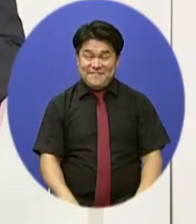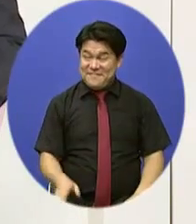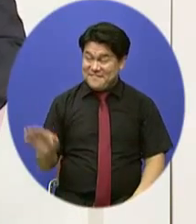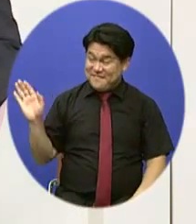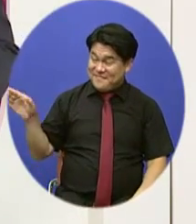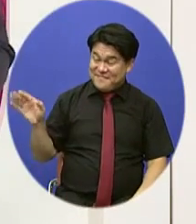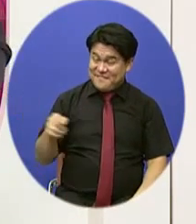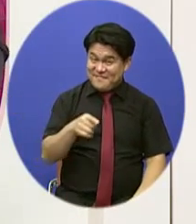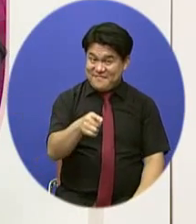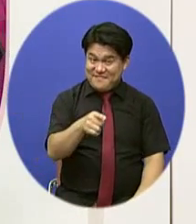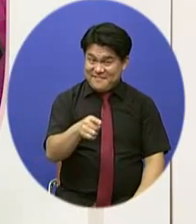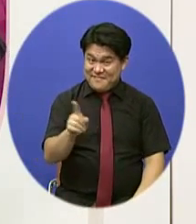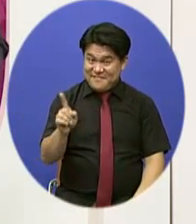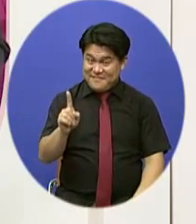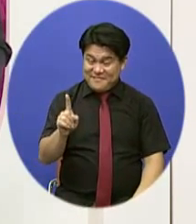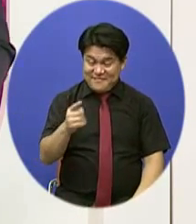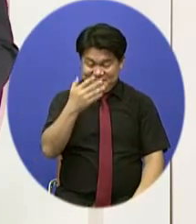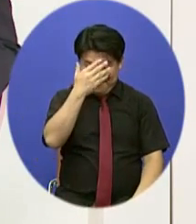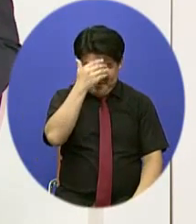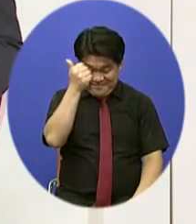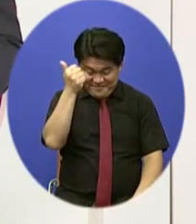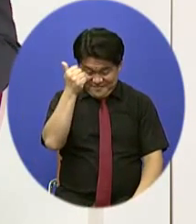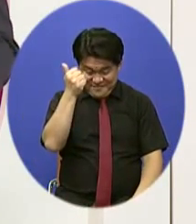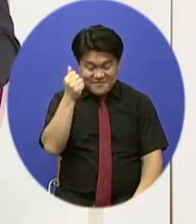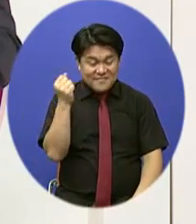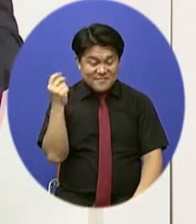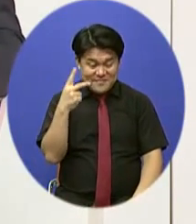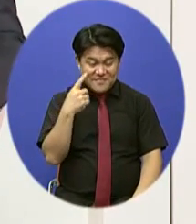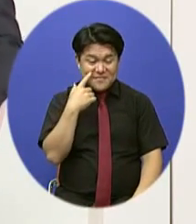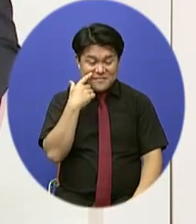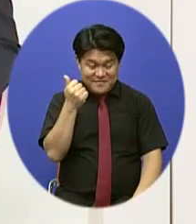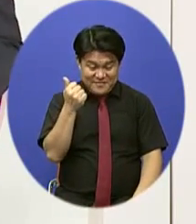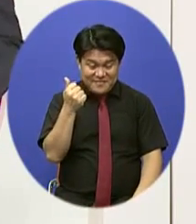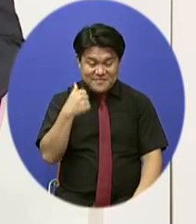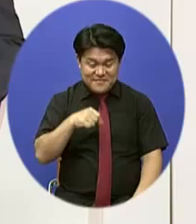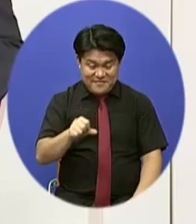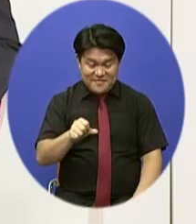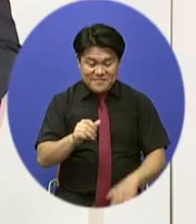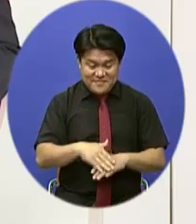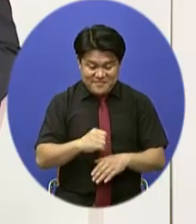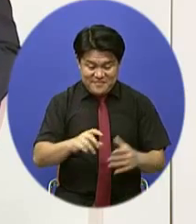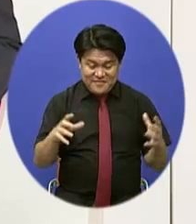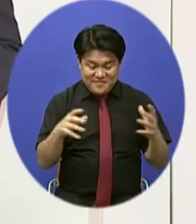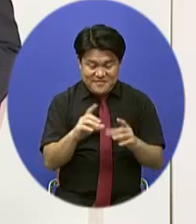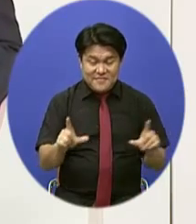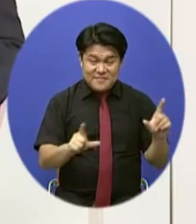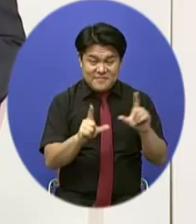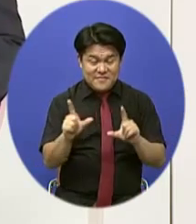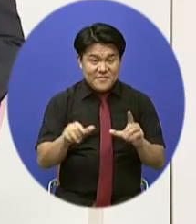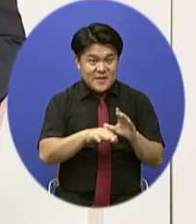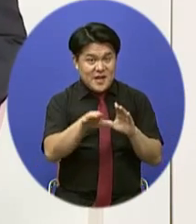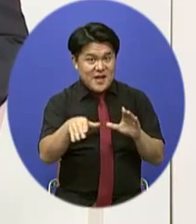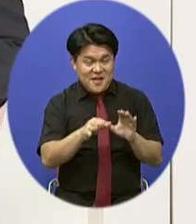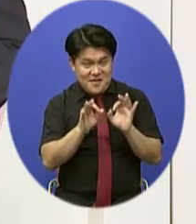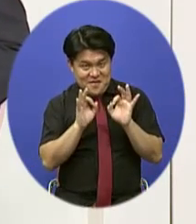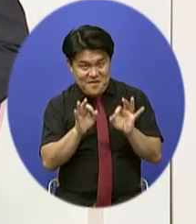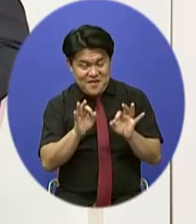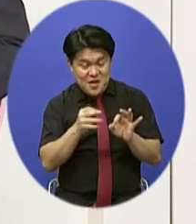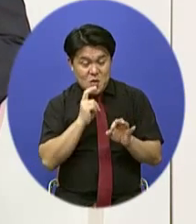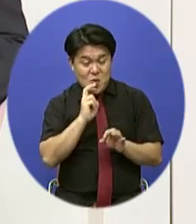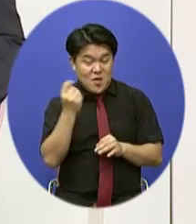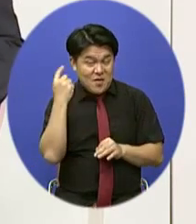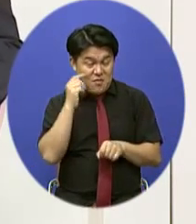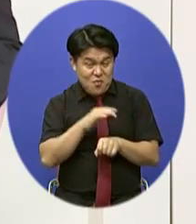당시 네. 4대를 가족을 함께 사랑으로 이렇게 행복한 네. 가정을 이루고 있는 우리 아버님의 목소리 네. 잘 들었죠?